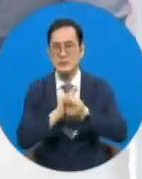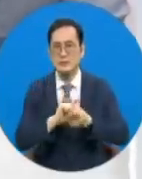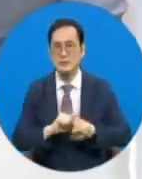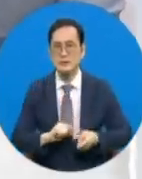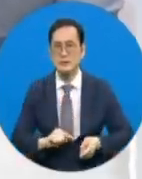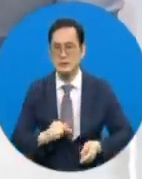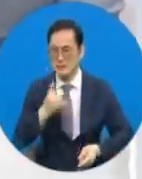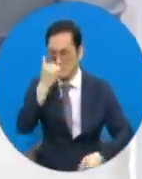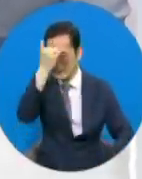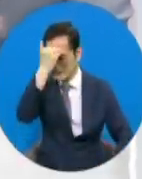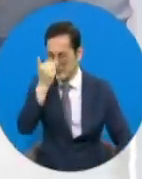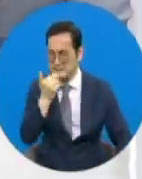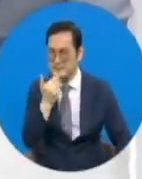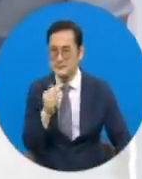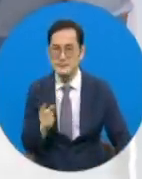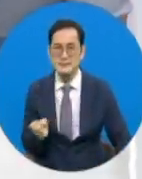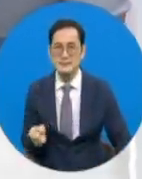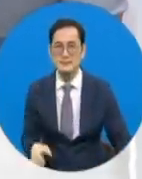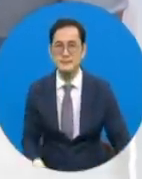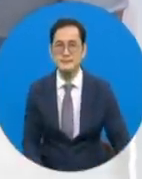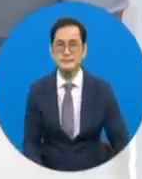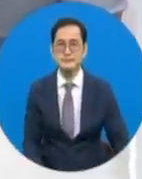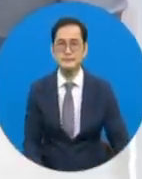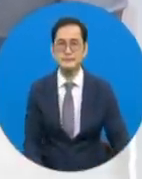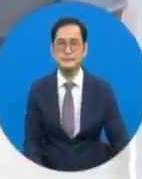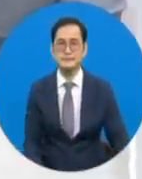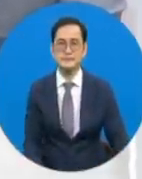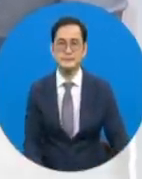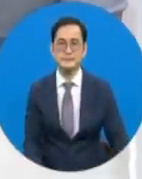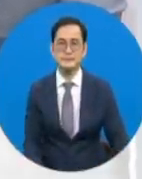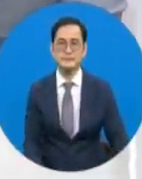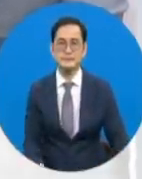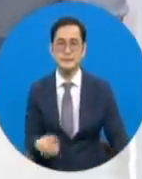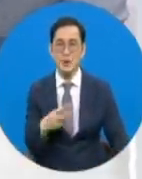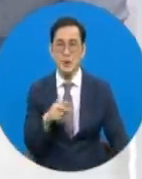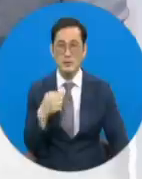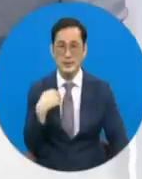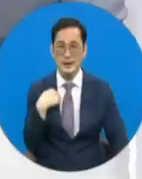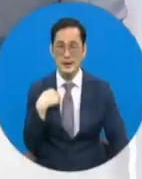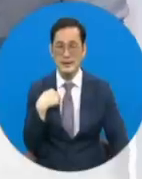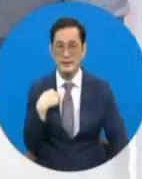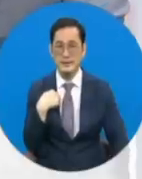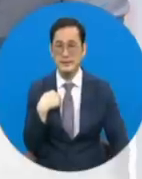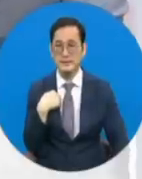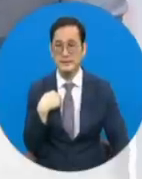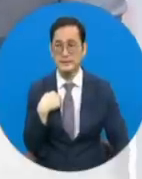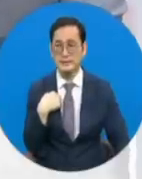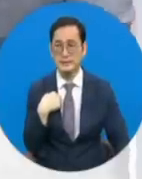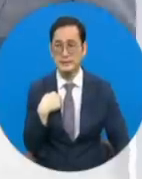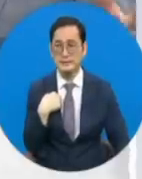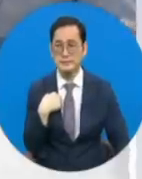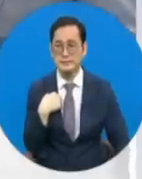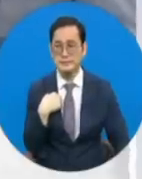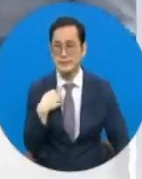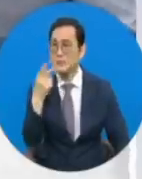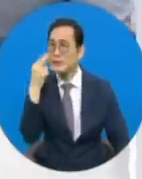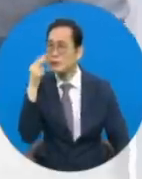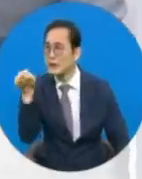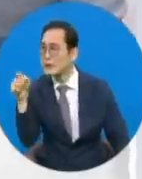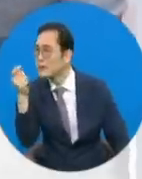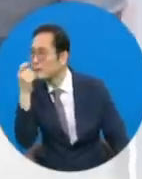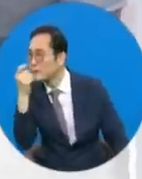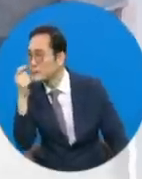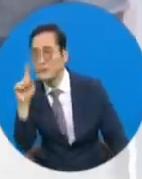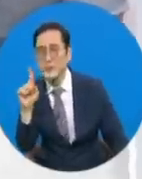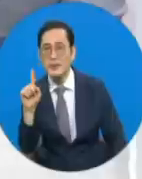또 하나는 저는 제가 미 국무성 연수를 하면서 미국으로부터 배운 것은 어느 나라든